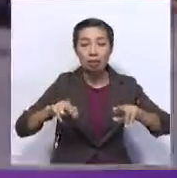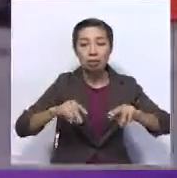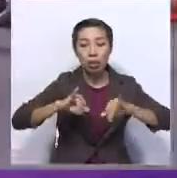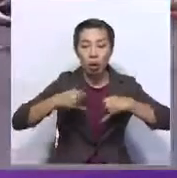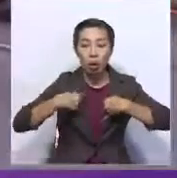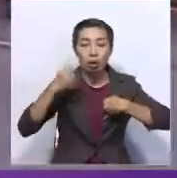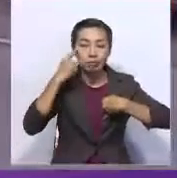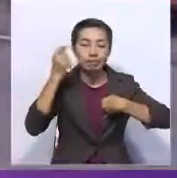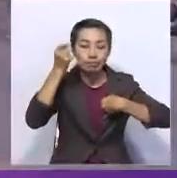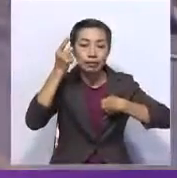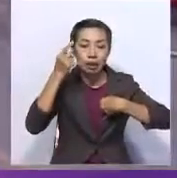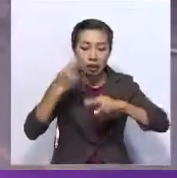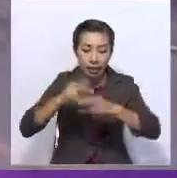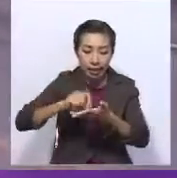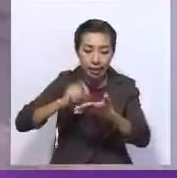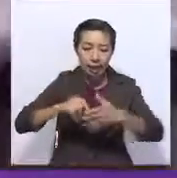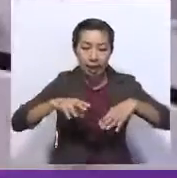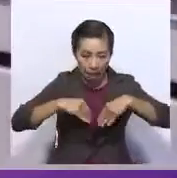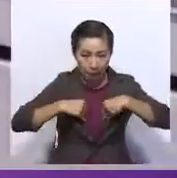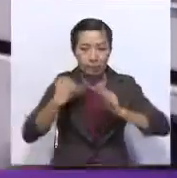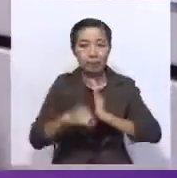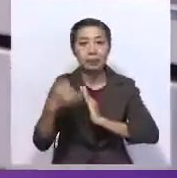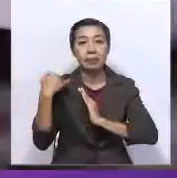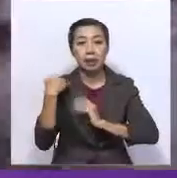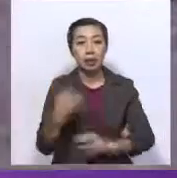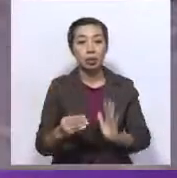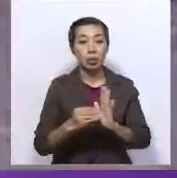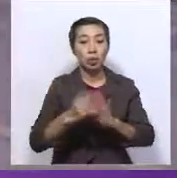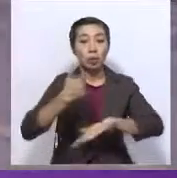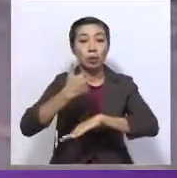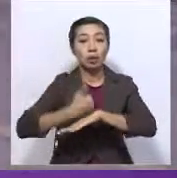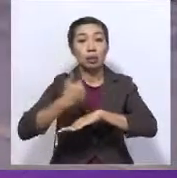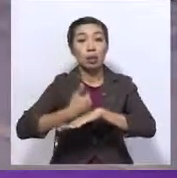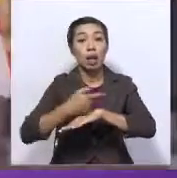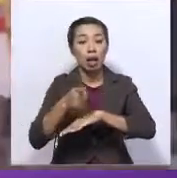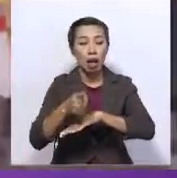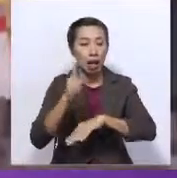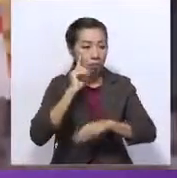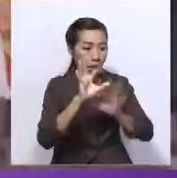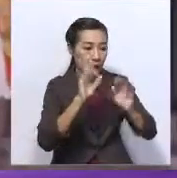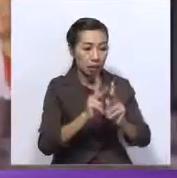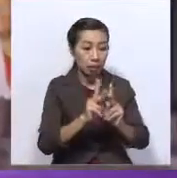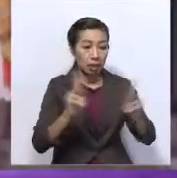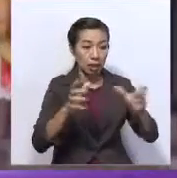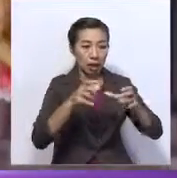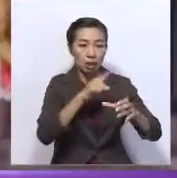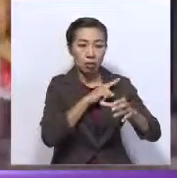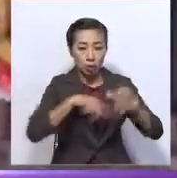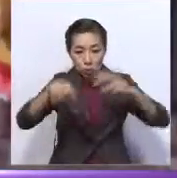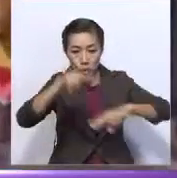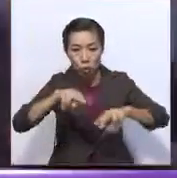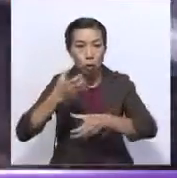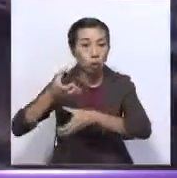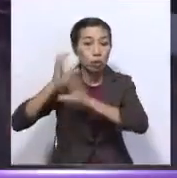ซ็นรับทราบความผิดแล้วค่ะส่วนกรณีผู้ว่าราชการกรุงเทพมหานครตั้งคณะกรรมการขึ้นมาตรวจสอบย้